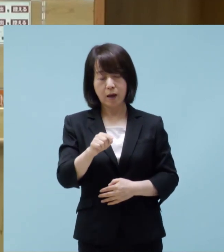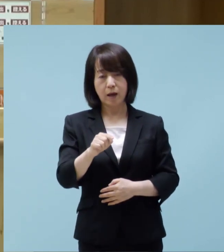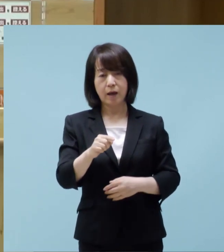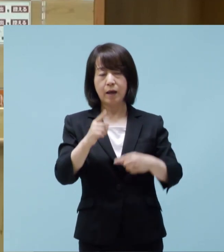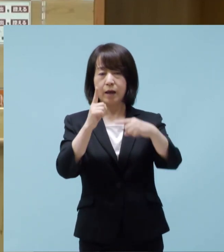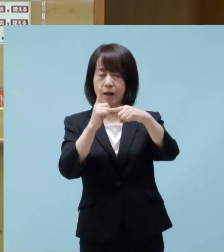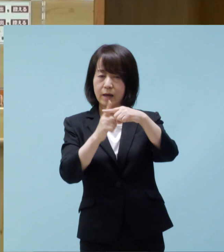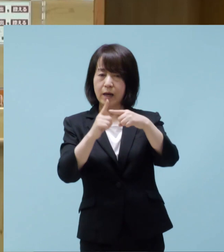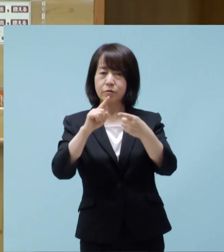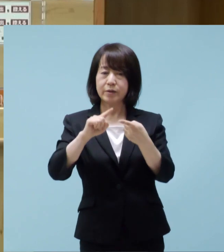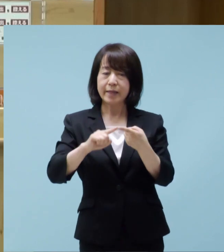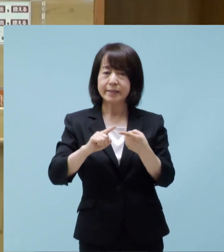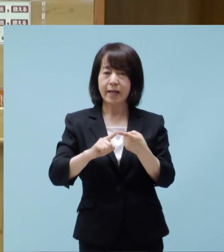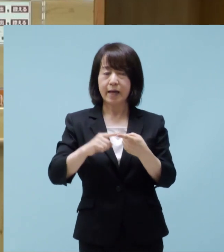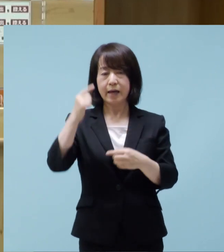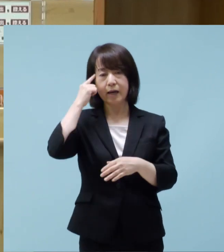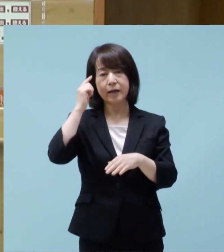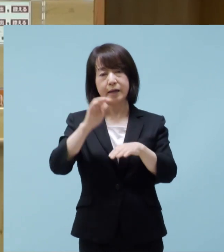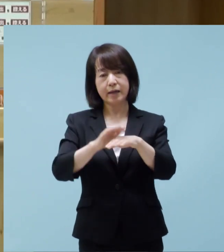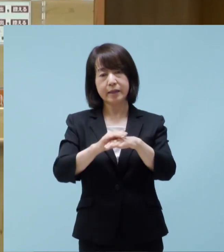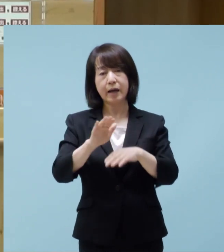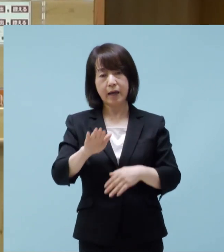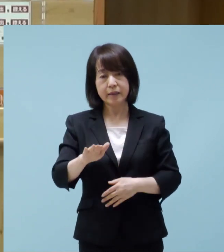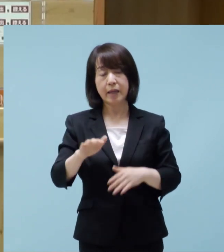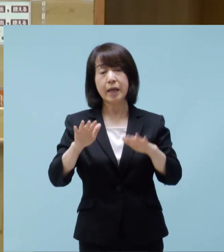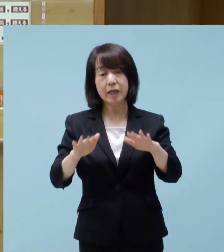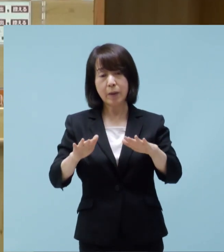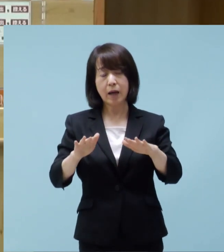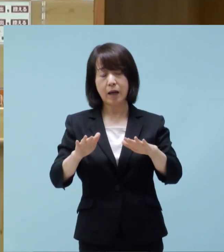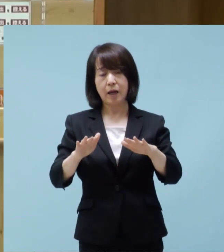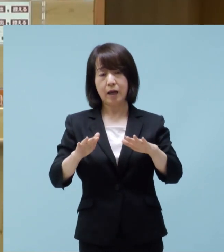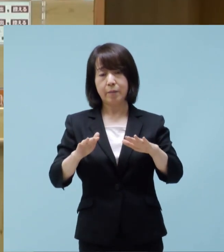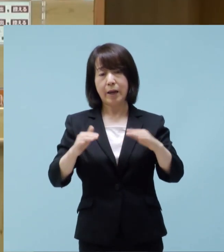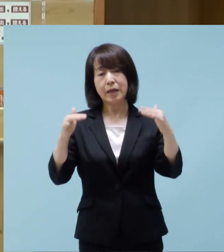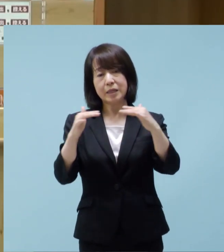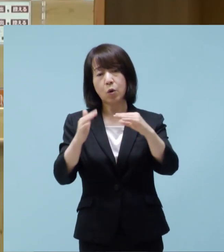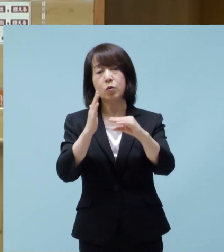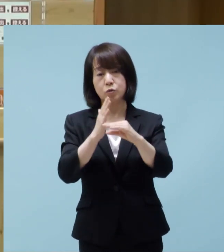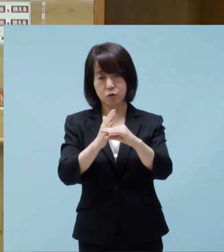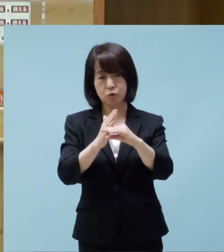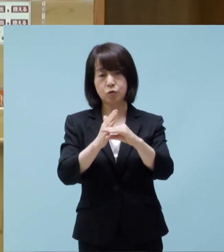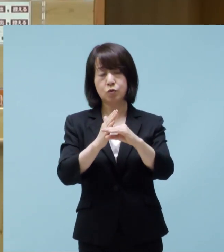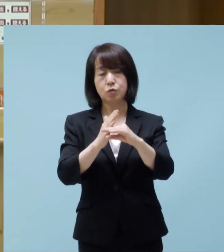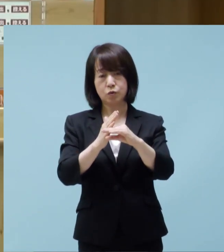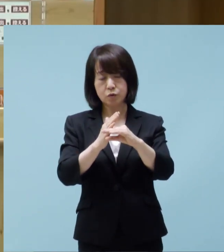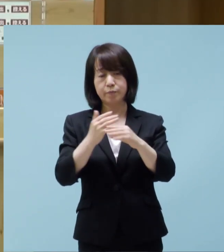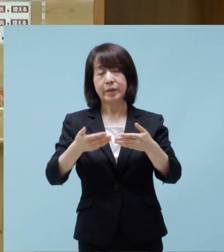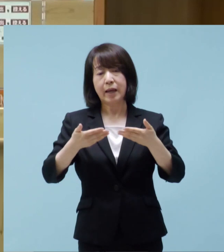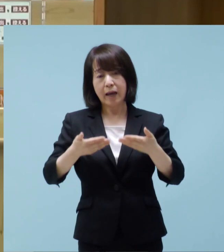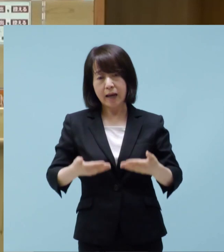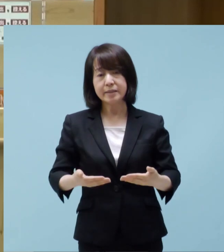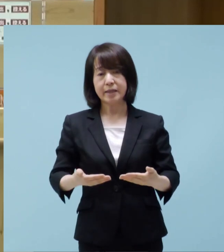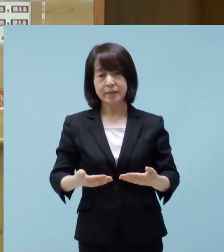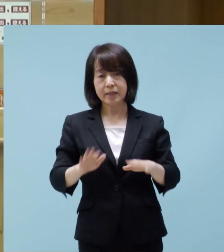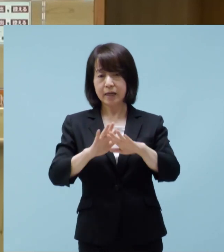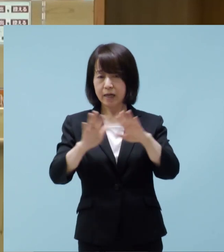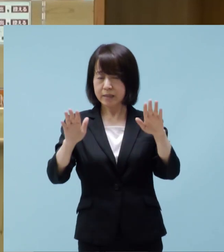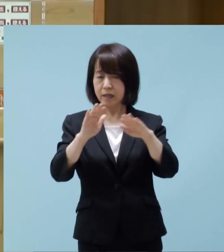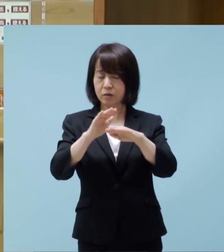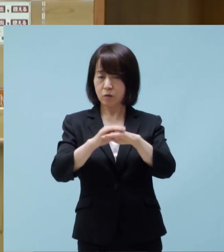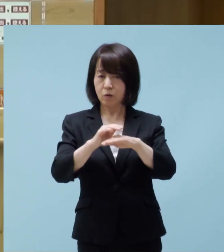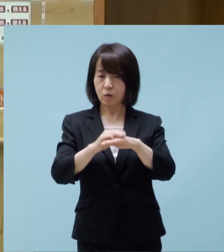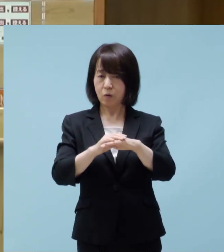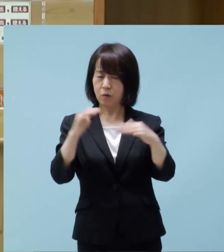論されていて、競技開催が、まあ、そういった安全実施できるってことで、まあ、いろいろやってるんだというふうに思いますん